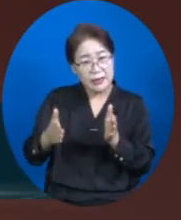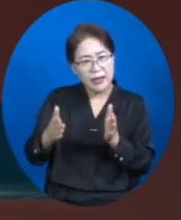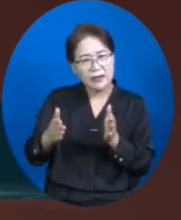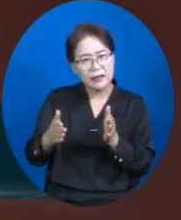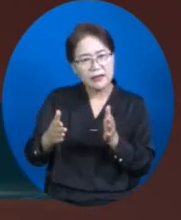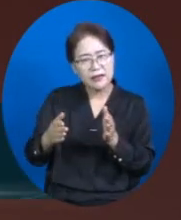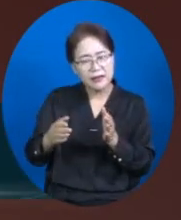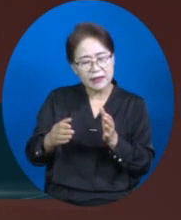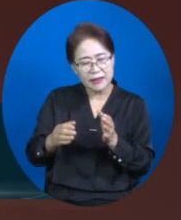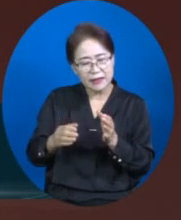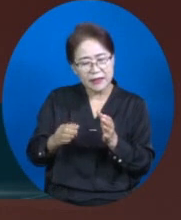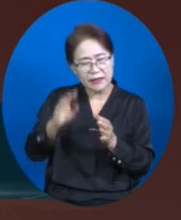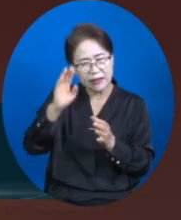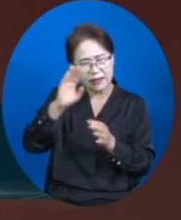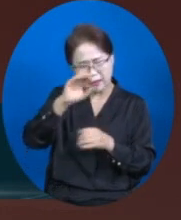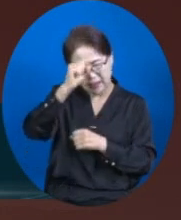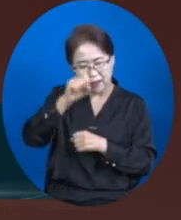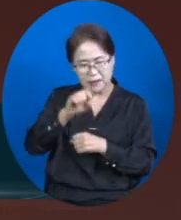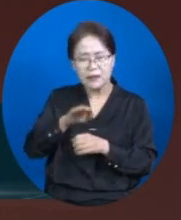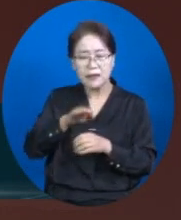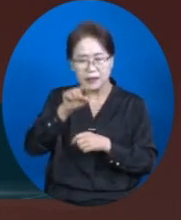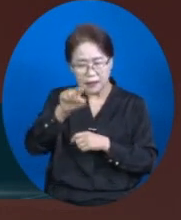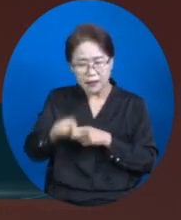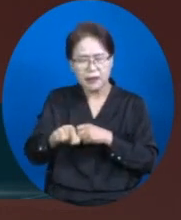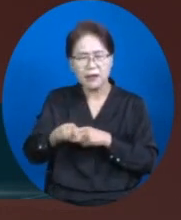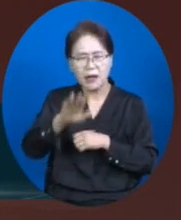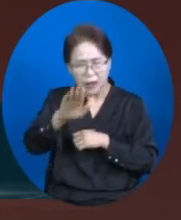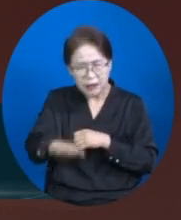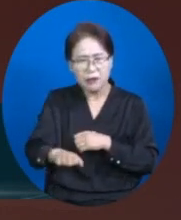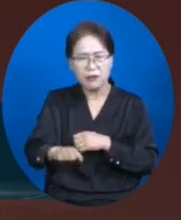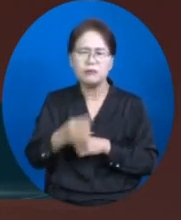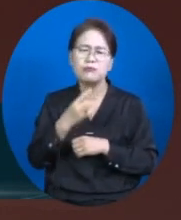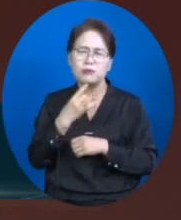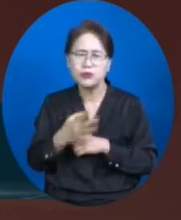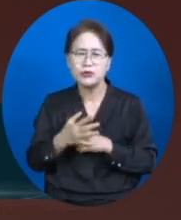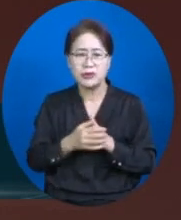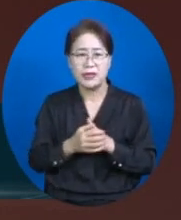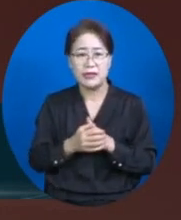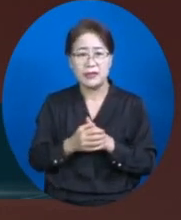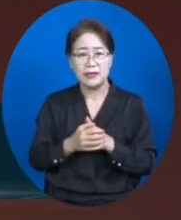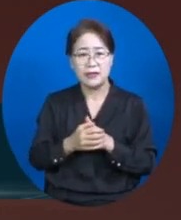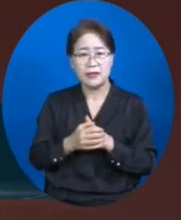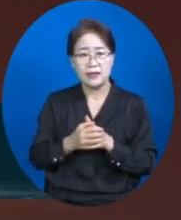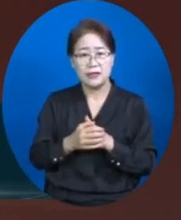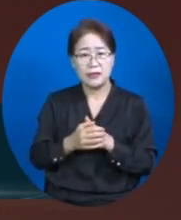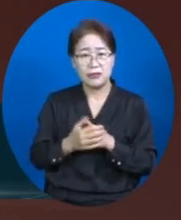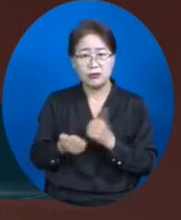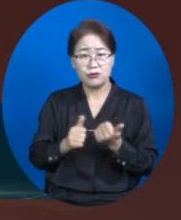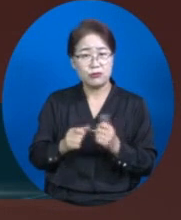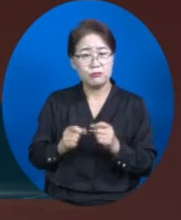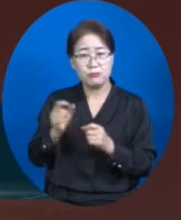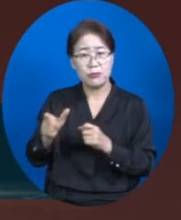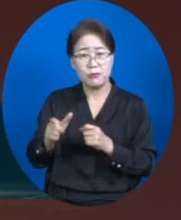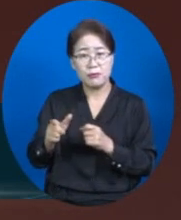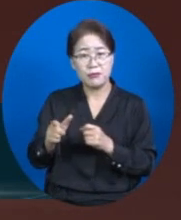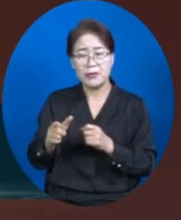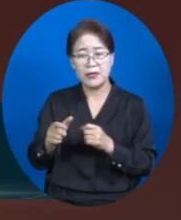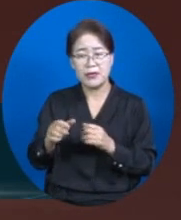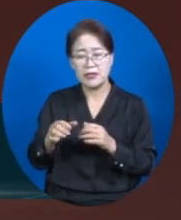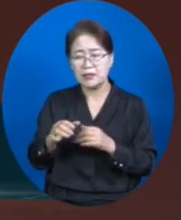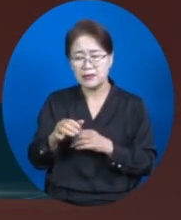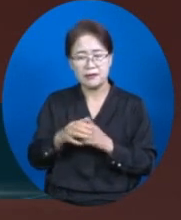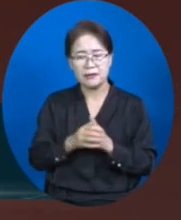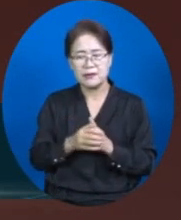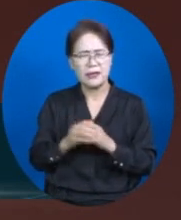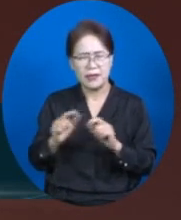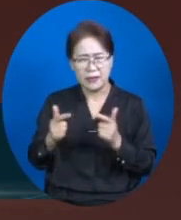한 걸음뿐입니다 여러분 죽음은 몰리지 않습니다 죽음은 흘리는 것이 아닙니다 죽음과 나와의